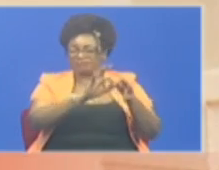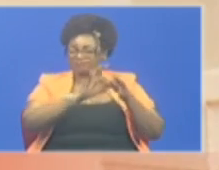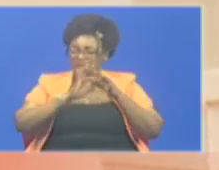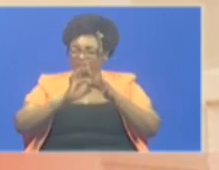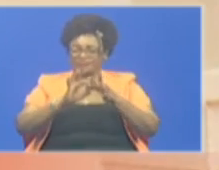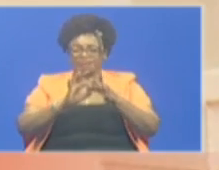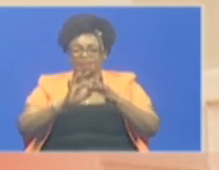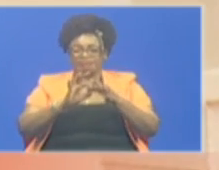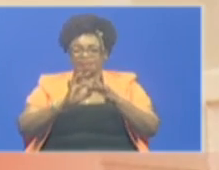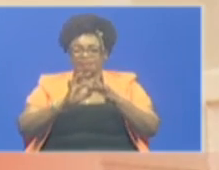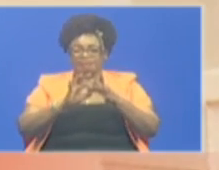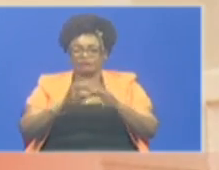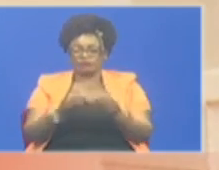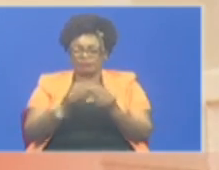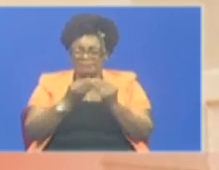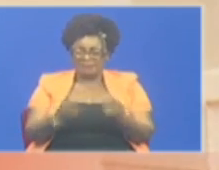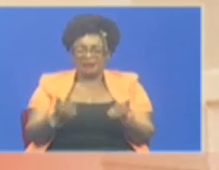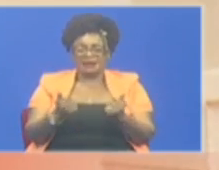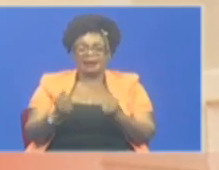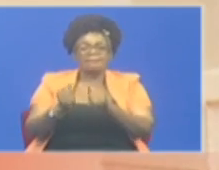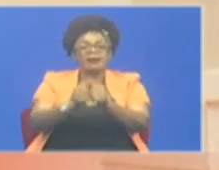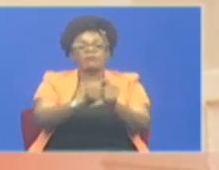jangwa, alafu pamoja